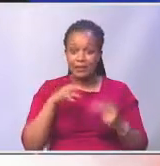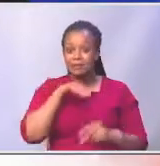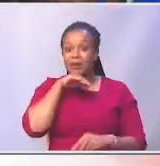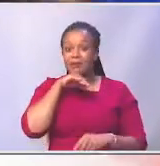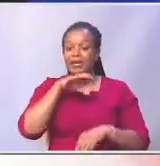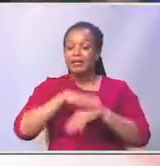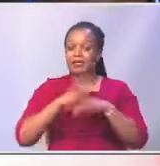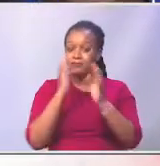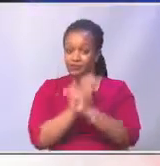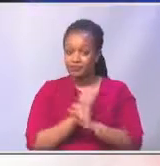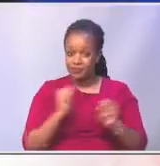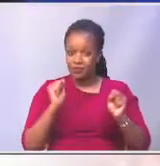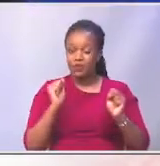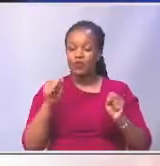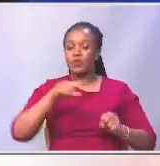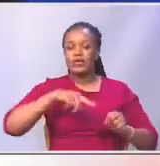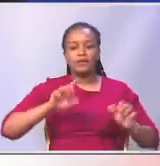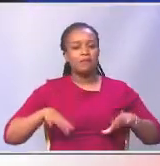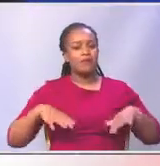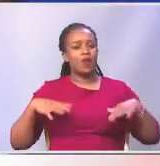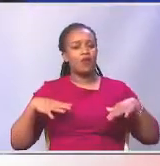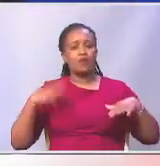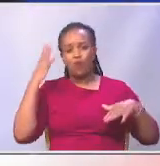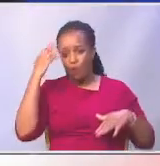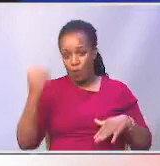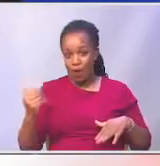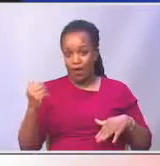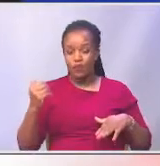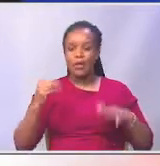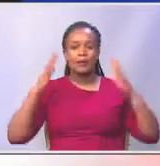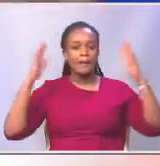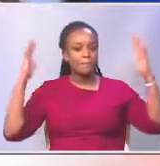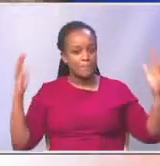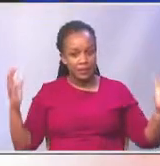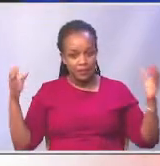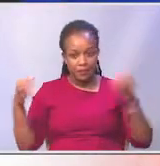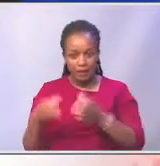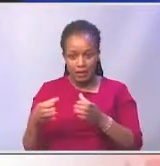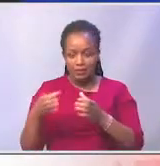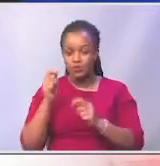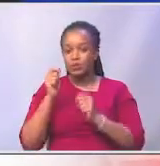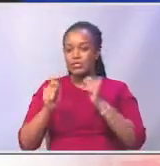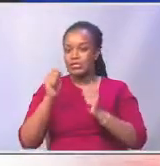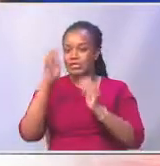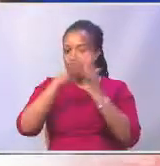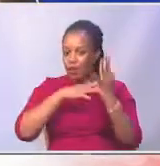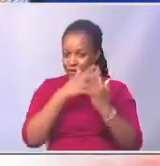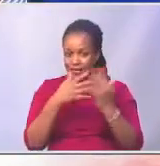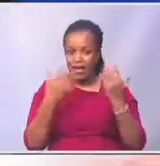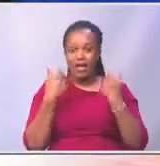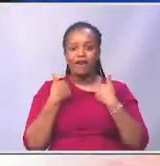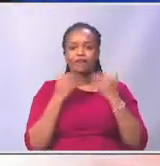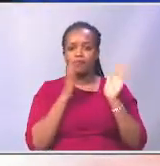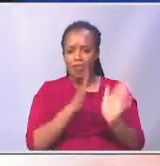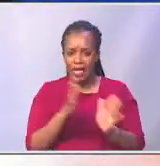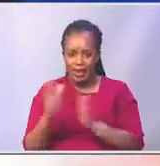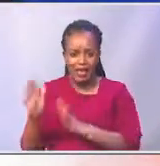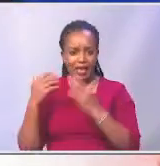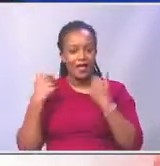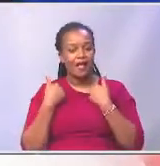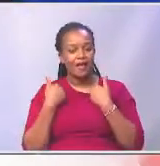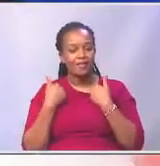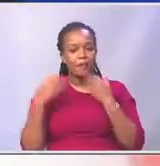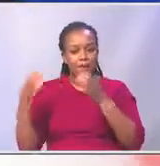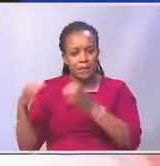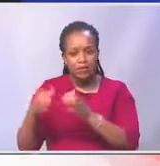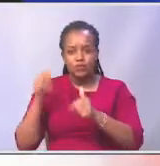kwa sababu tuko kwa chama kubwa, Kenya hii chama inaheshimika, chama iko na structure, chama ambayo inajulikana na